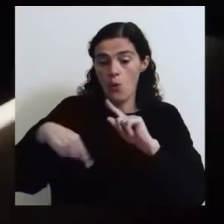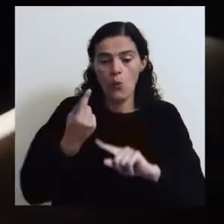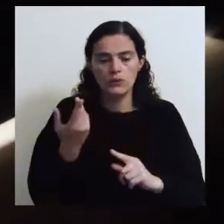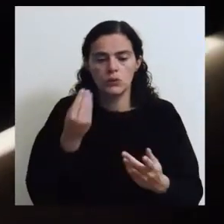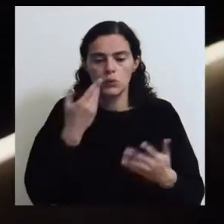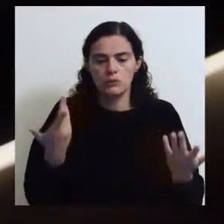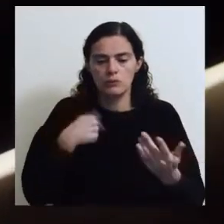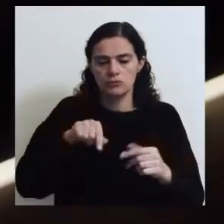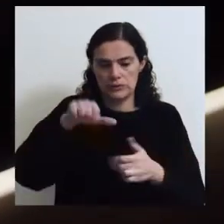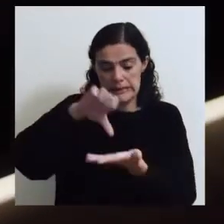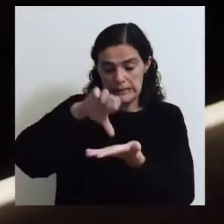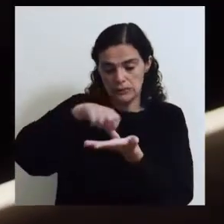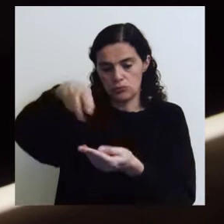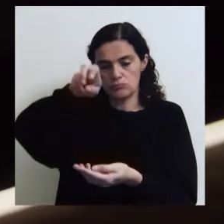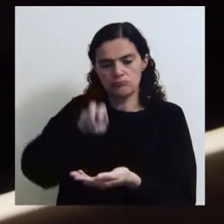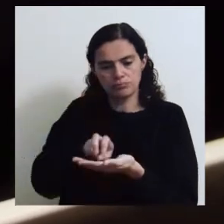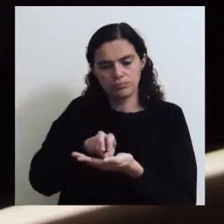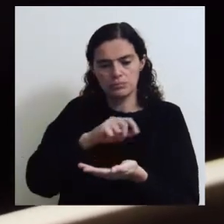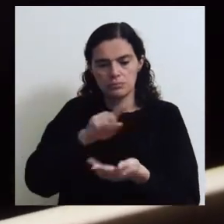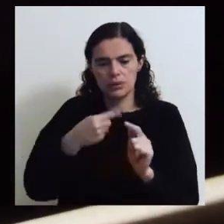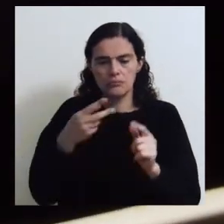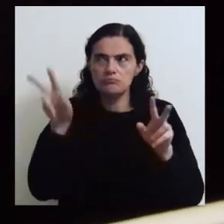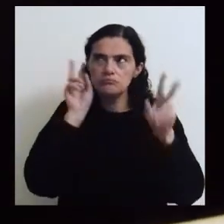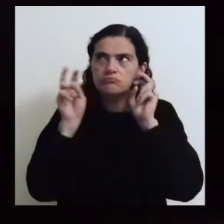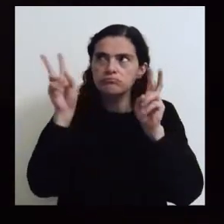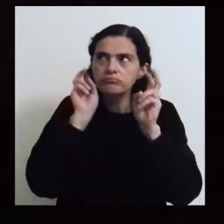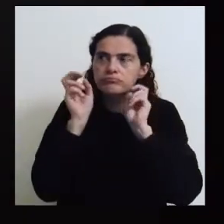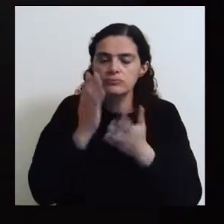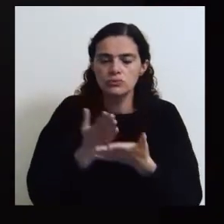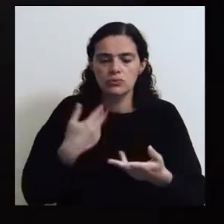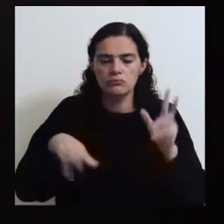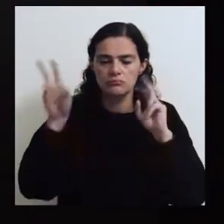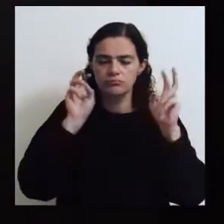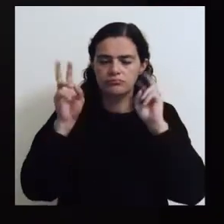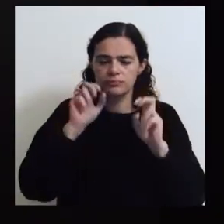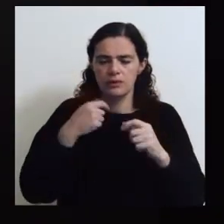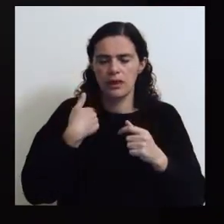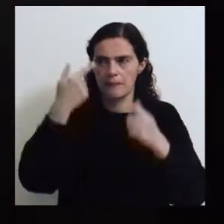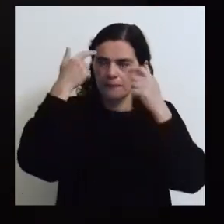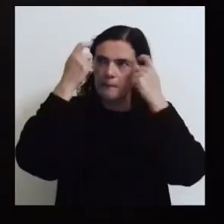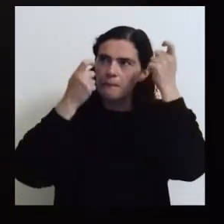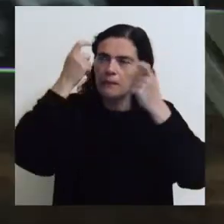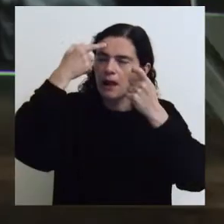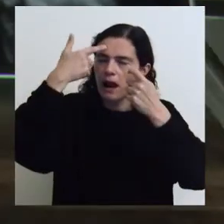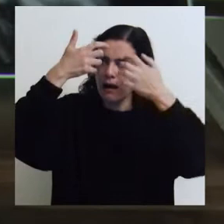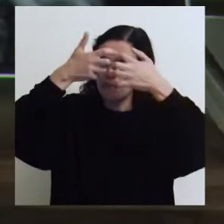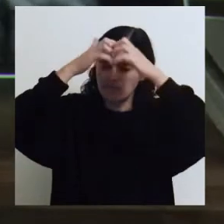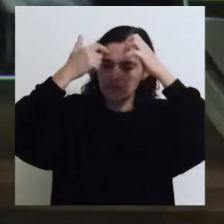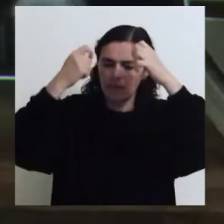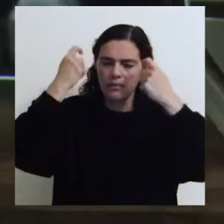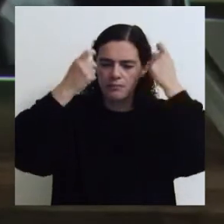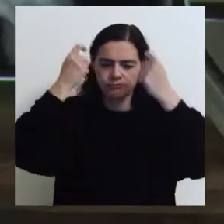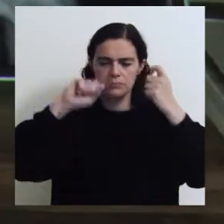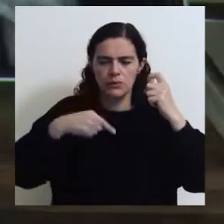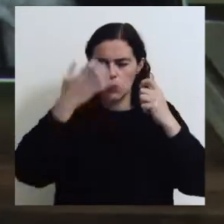regarder qui est de se placer au centre et d'écouter simplement, de laisser agir sur notre mental,